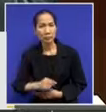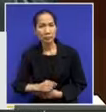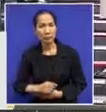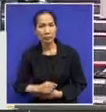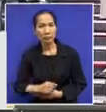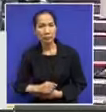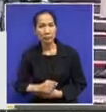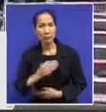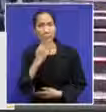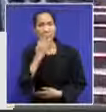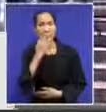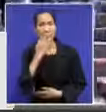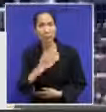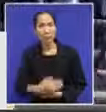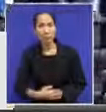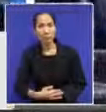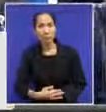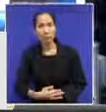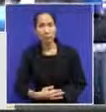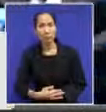งดออกเสียงครับ